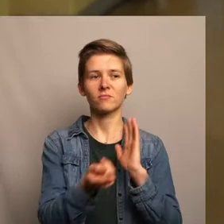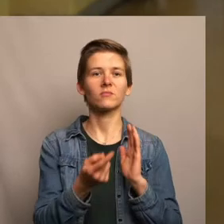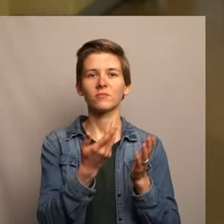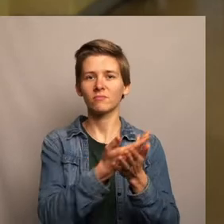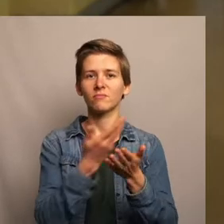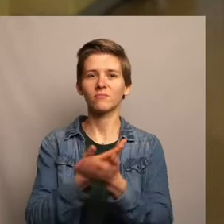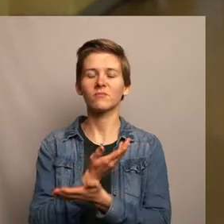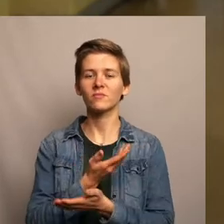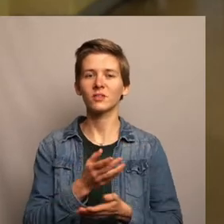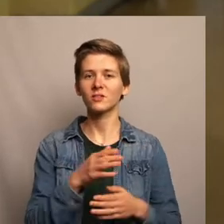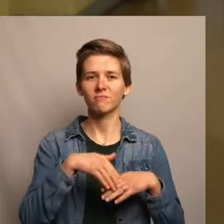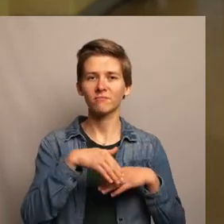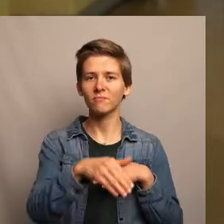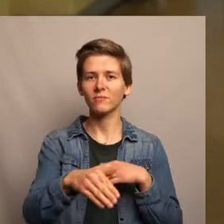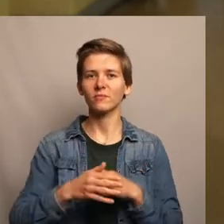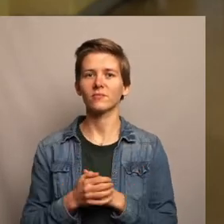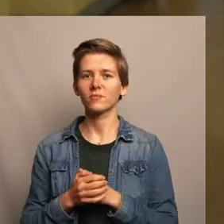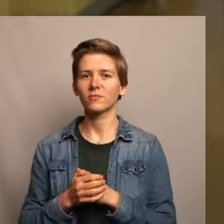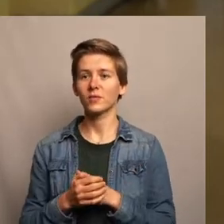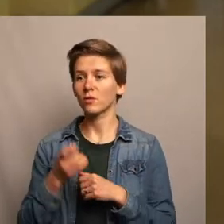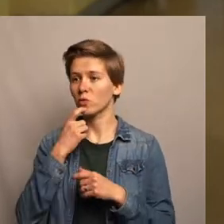kehityskulkua asiassa voi pitää universaalina.